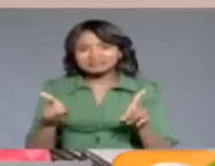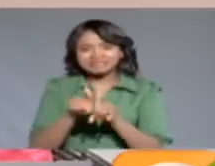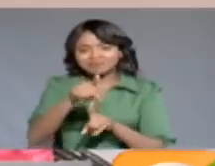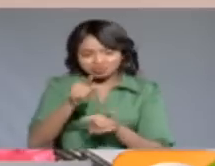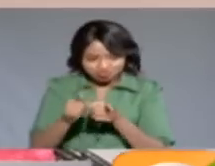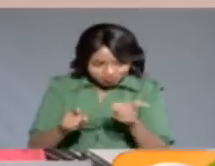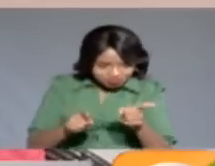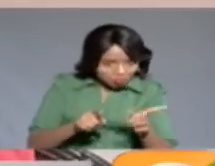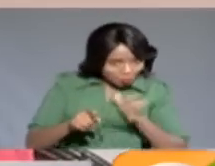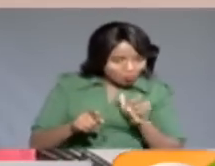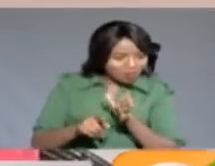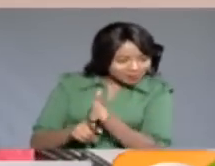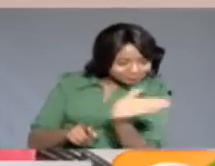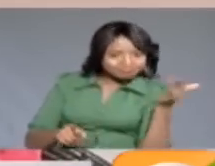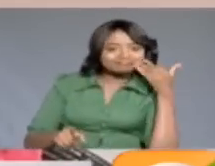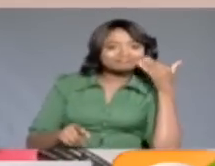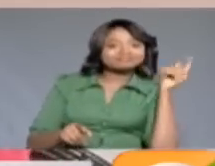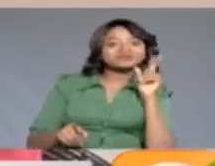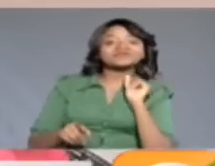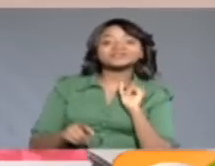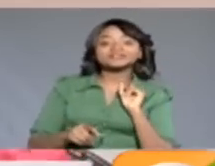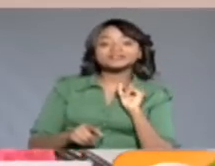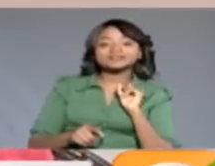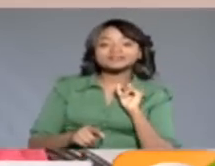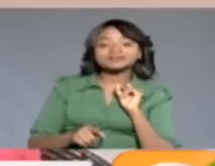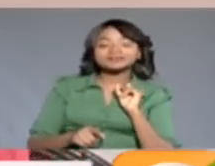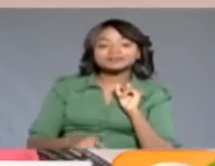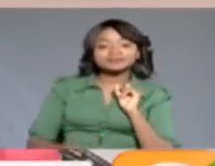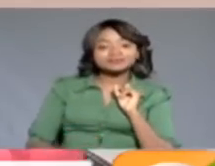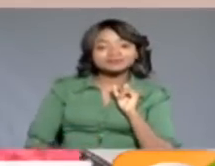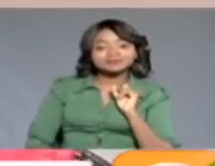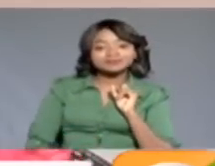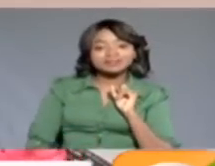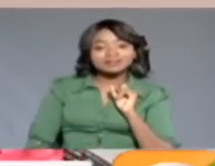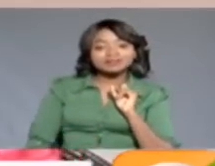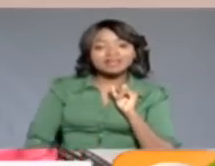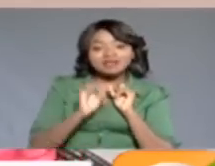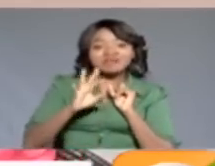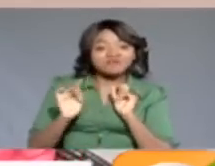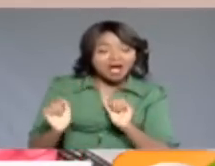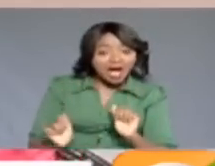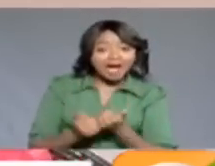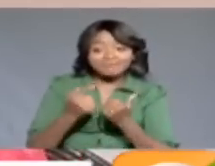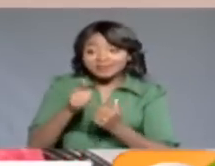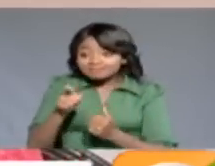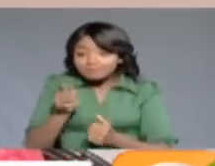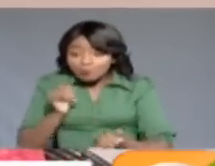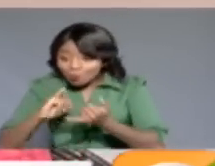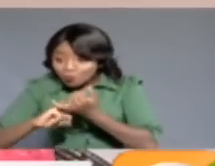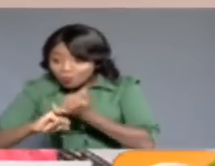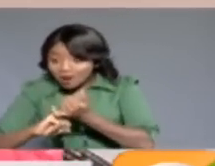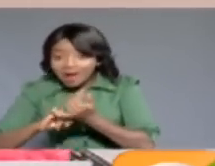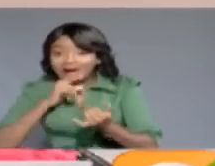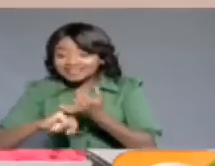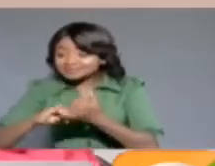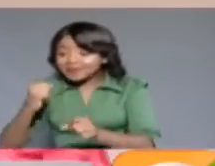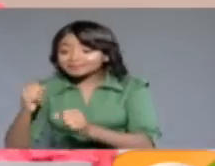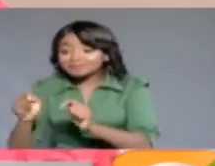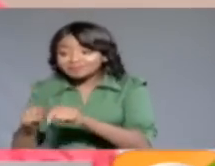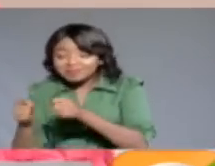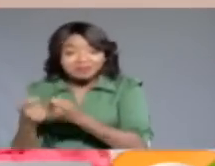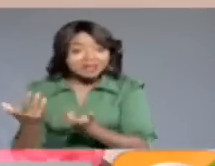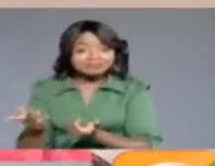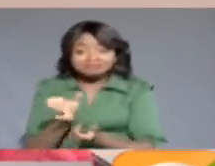mambo mengine nje, sasa huyu bwana mwanamke mwenyewe amepata amebaki na nini hili? Kesho akija akisikia bwana amefanya jambo lingine atasemaje? Kwa hivyo tutasema kwamba ni